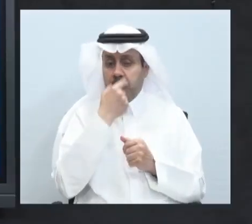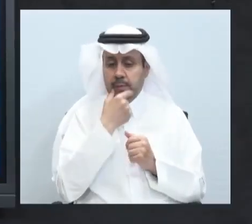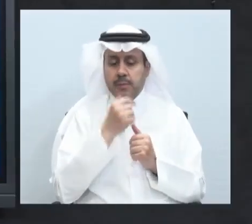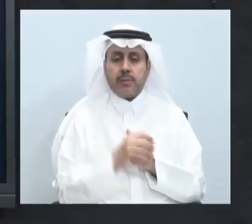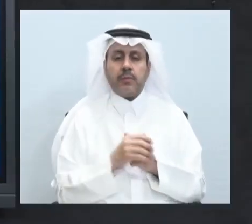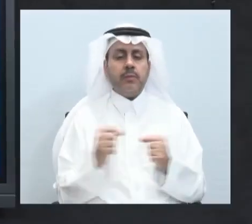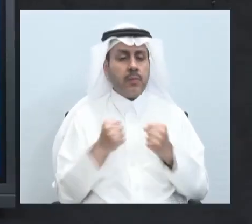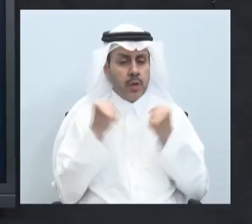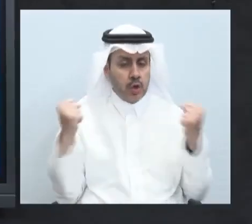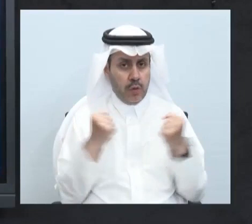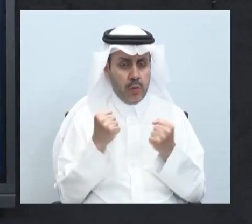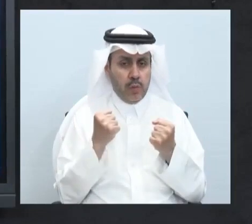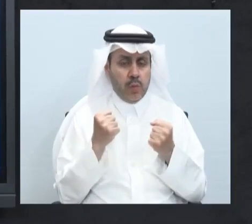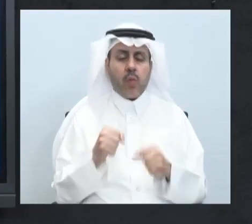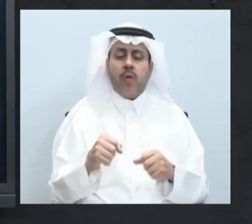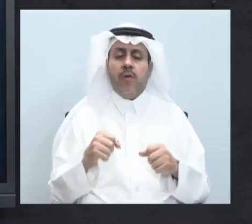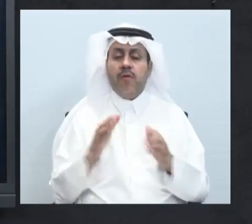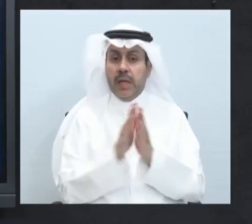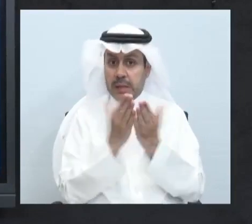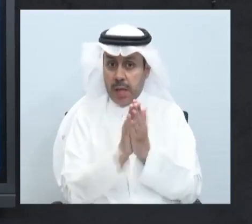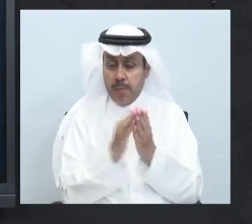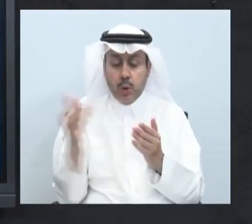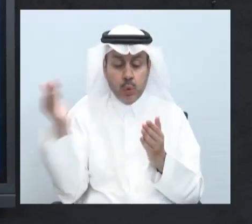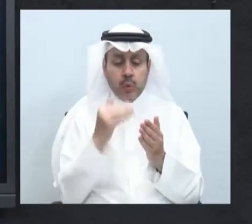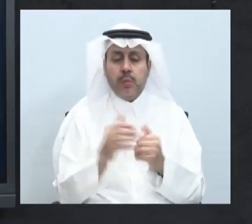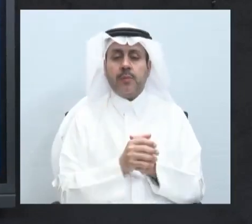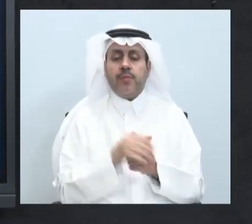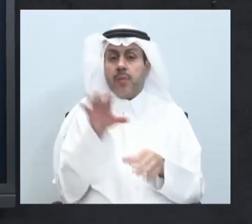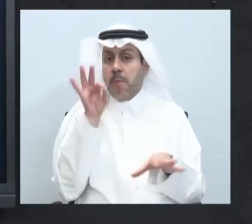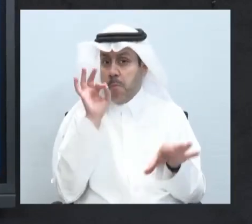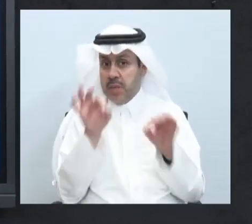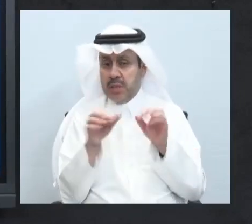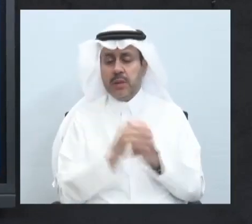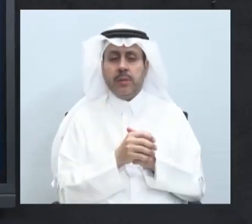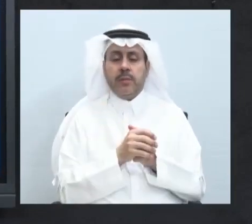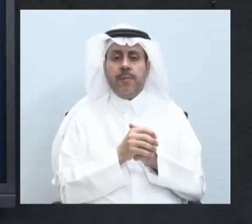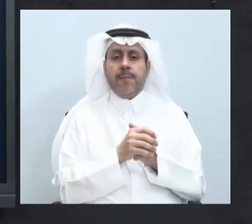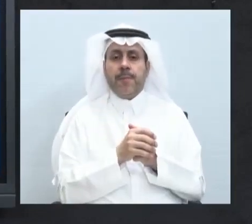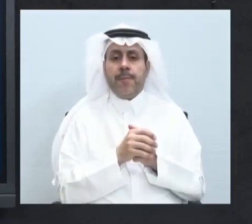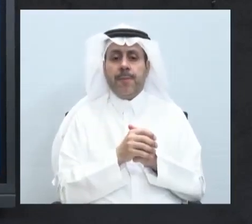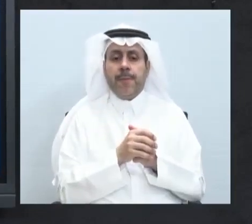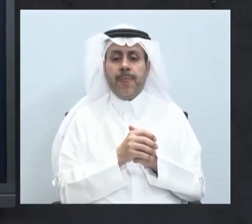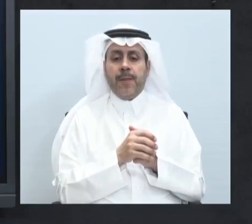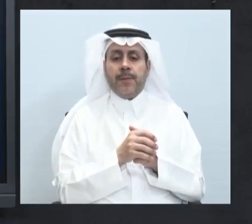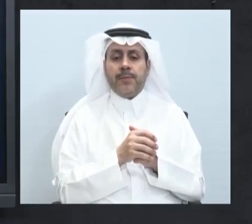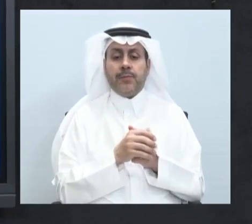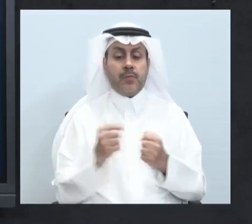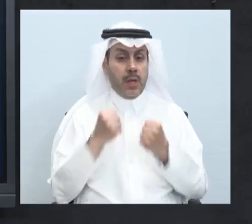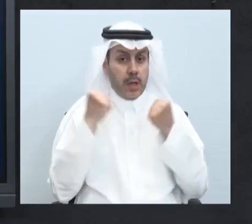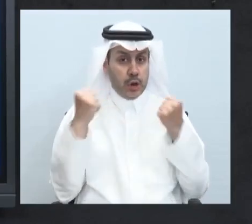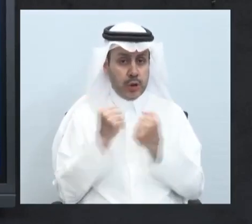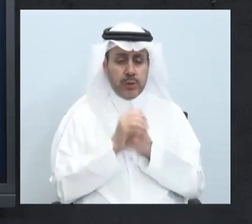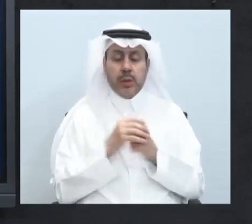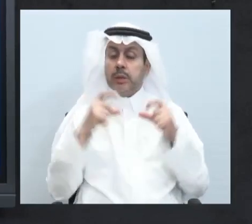اجتهدوا في الرجوع لهذه الكتب العظيمه والمصادر العظيمه في هذا الامر هذا النشاط يقول